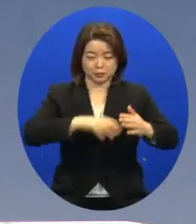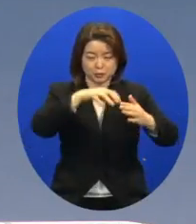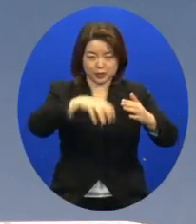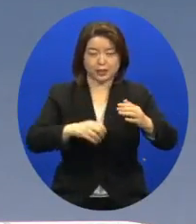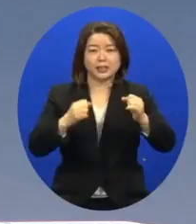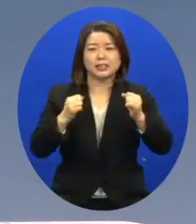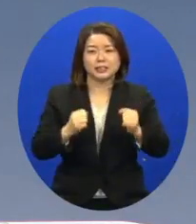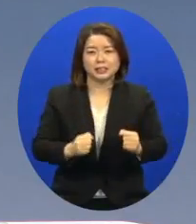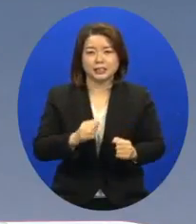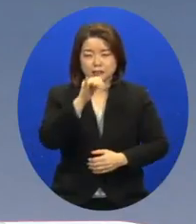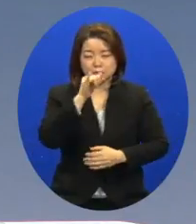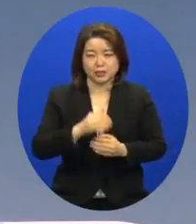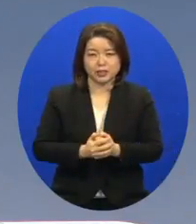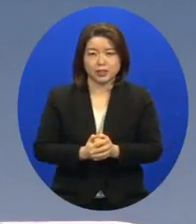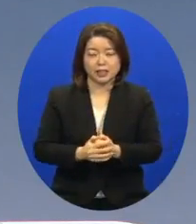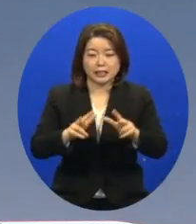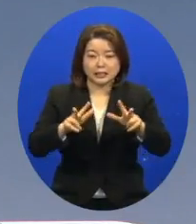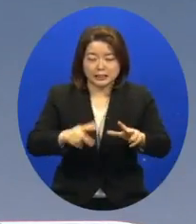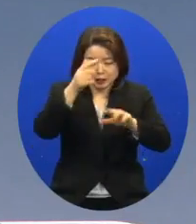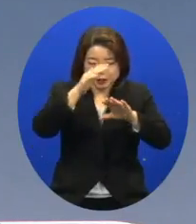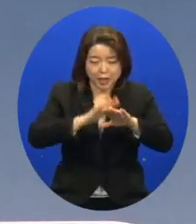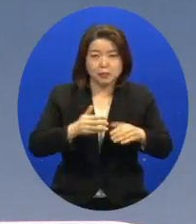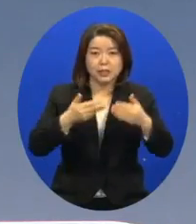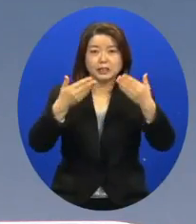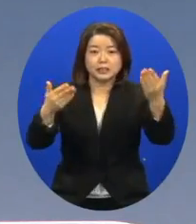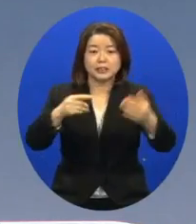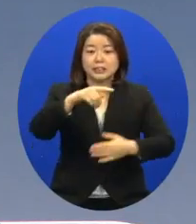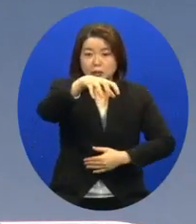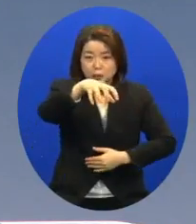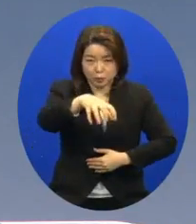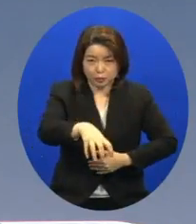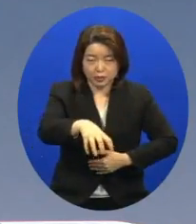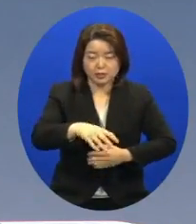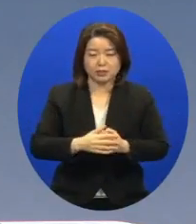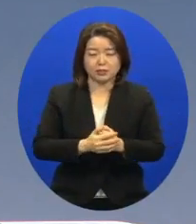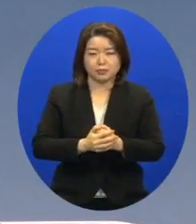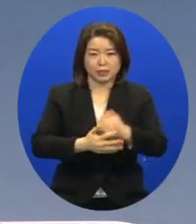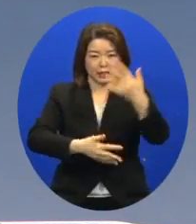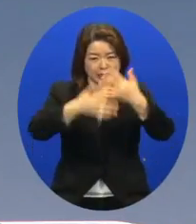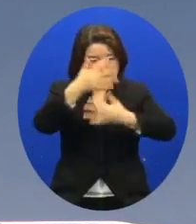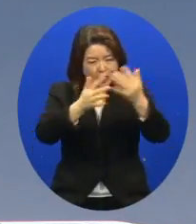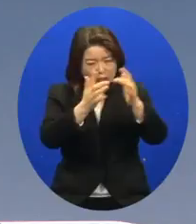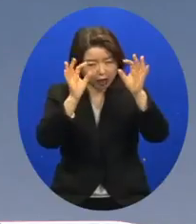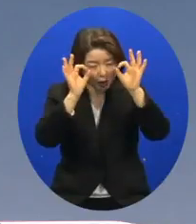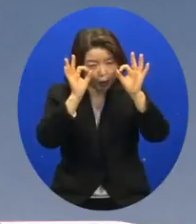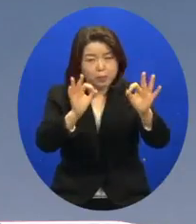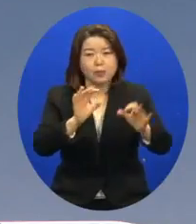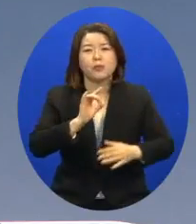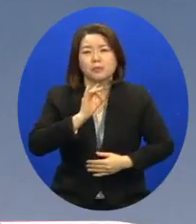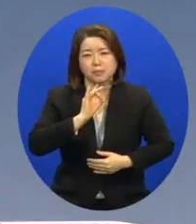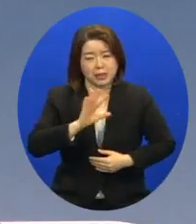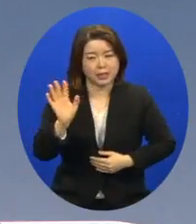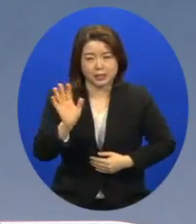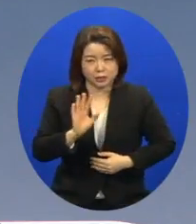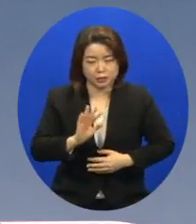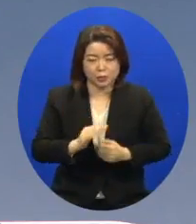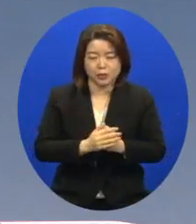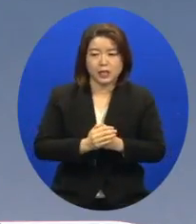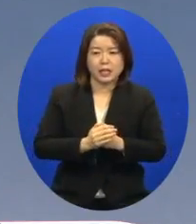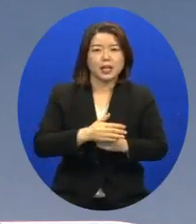예배하는 그곳에서 여러분의 영상만 보지 말고 여러분 안에 역사하시는 주님을 주목하시기